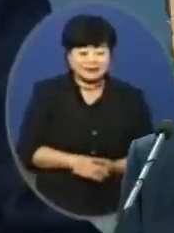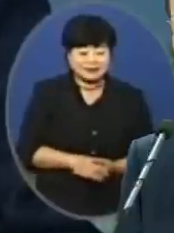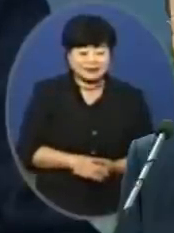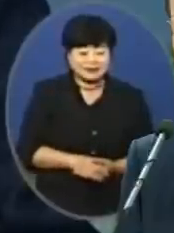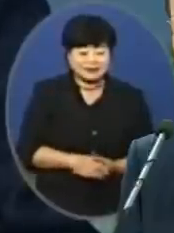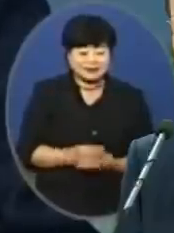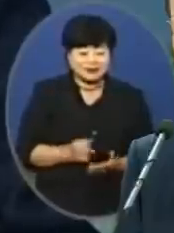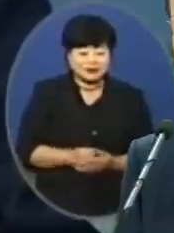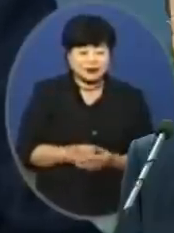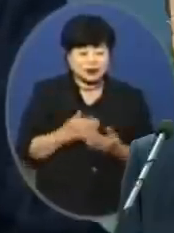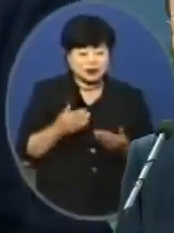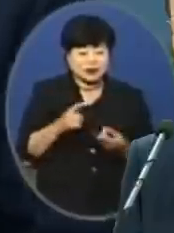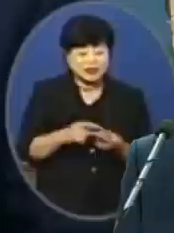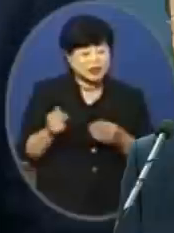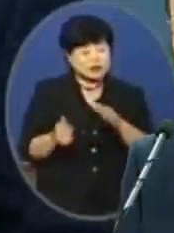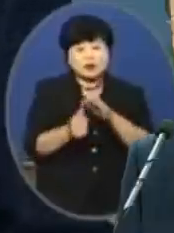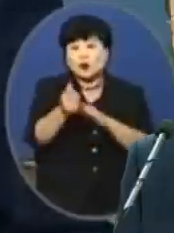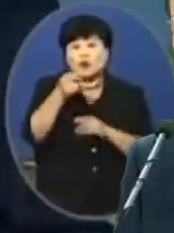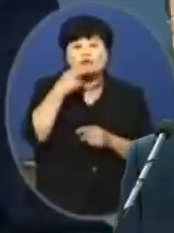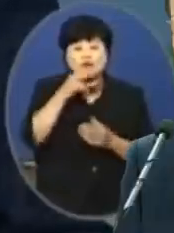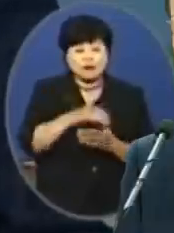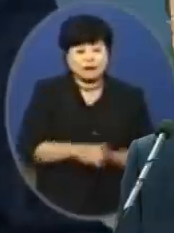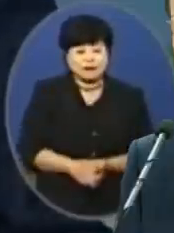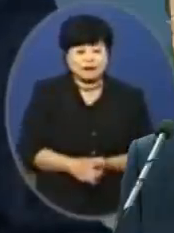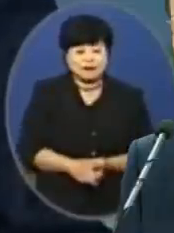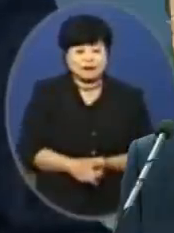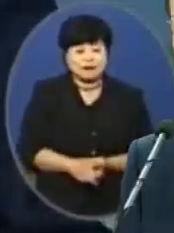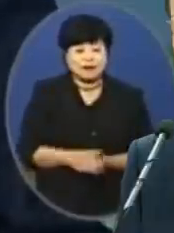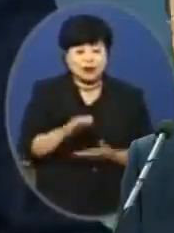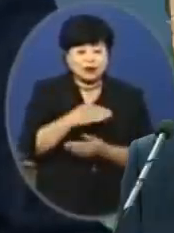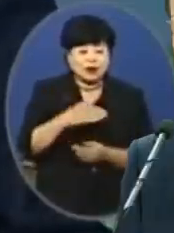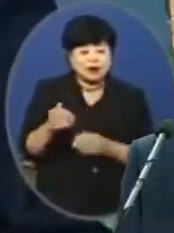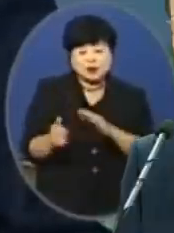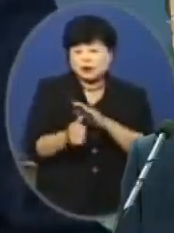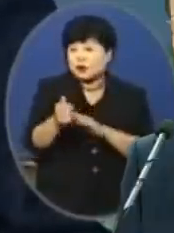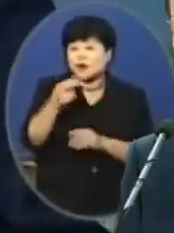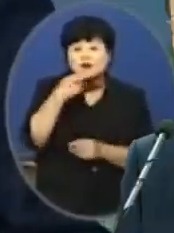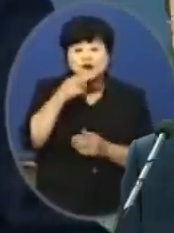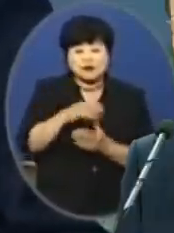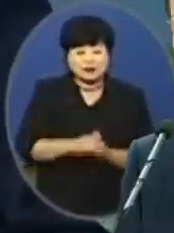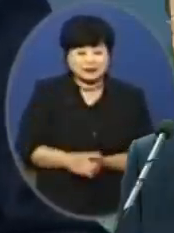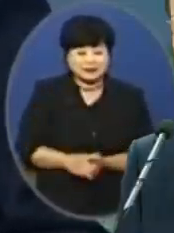그러므로 휴가에 대한 소원이 없습니다. 저는 놀러 갈 소원이 없어요.